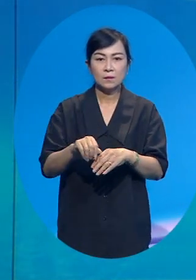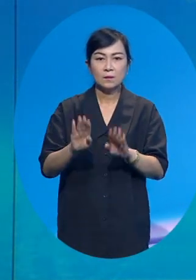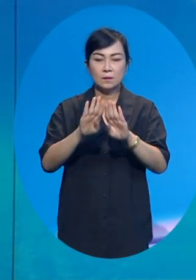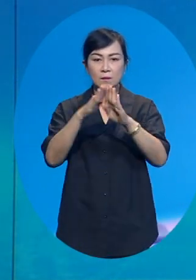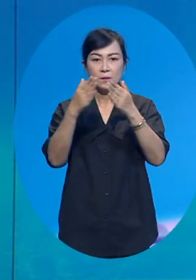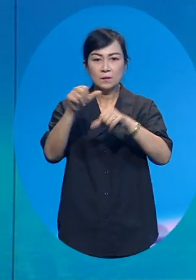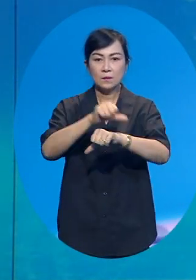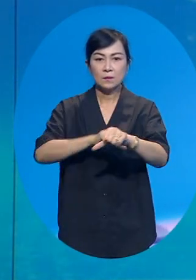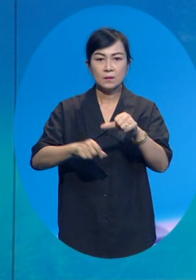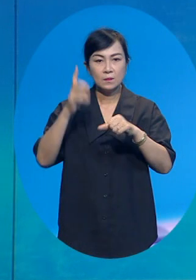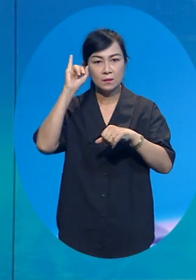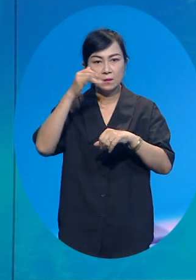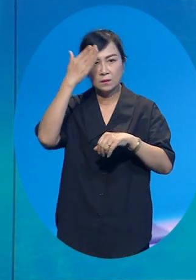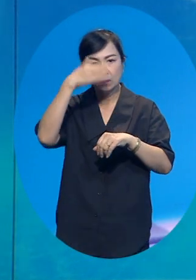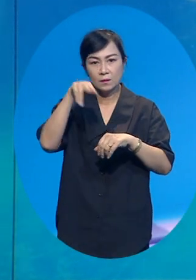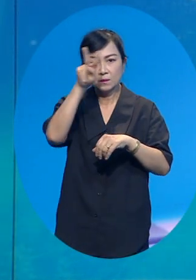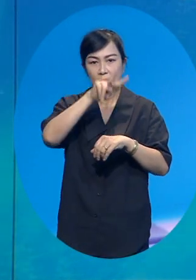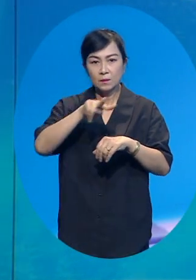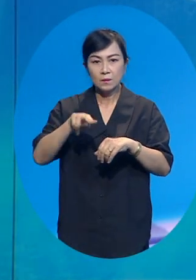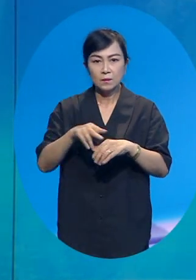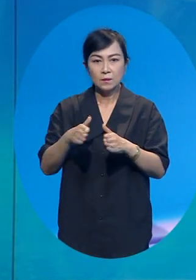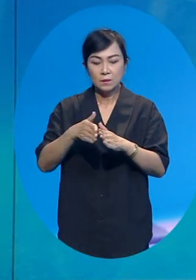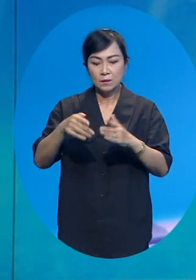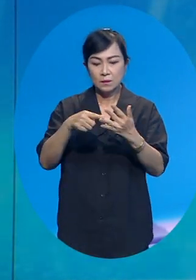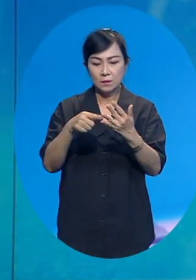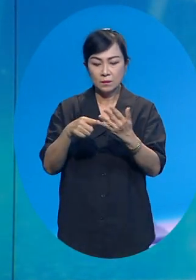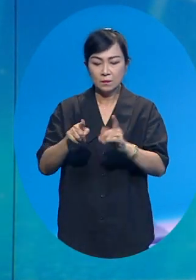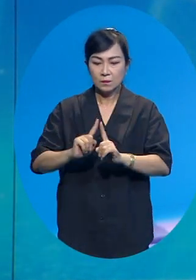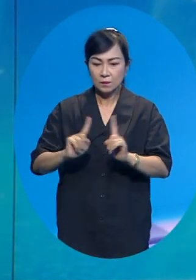triển khai các hoạt động trong dự án Gương mặt Việt Nam với nhiều hạng mục.